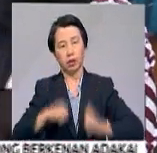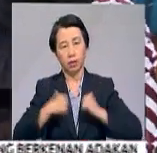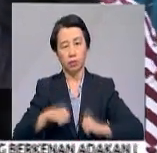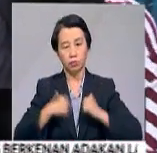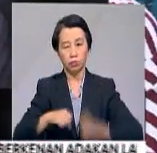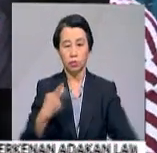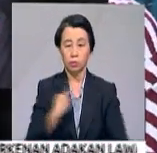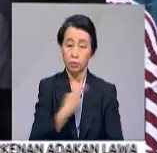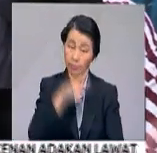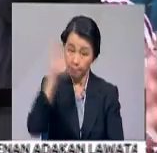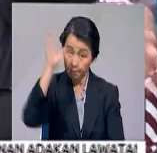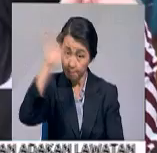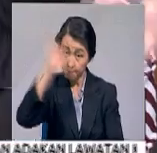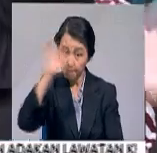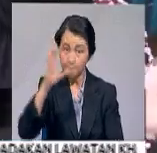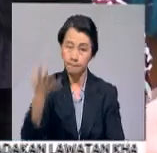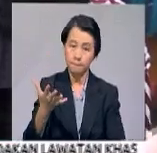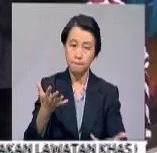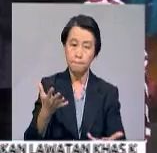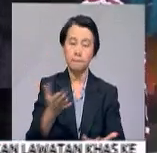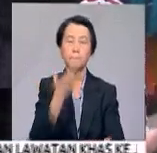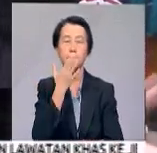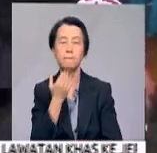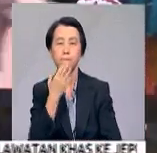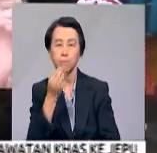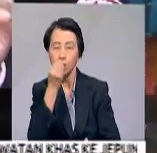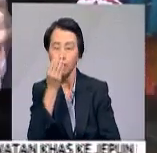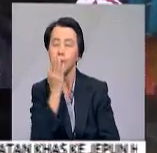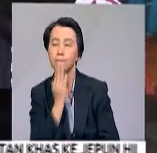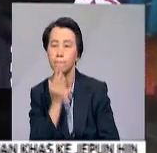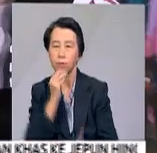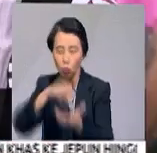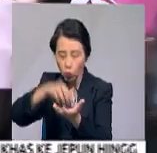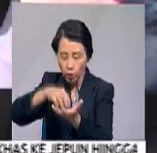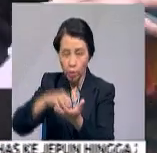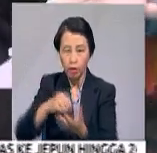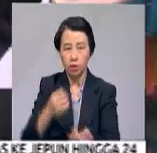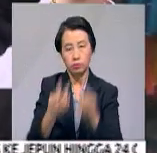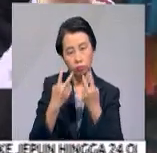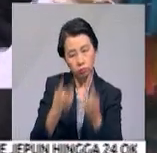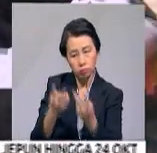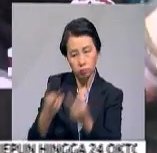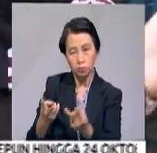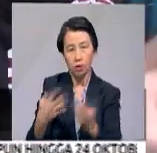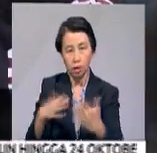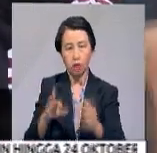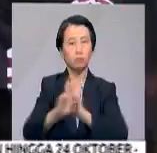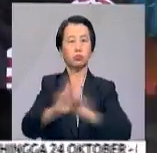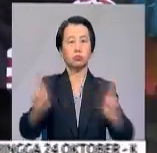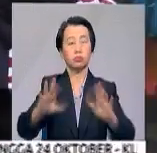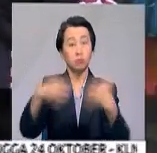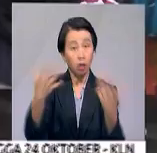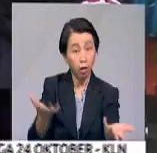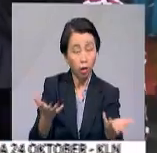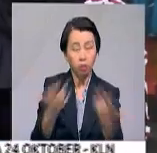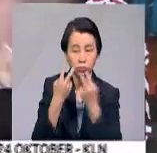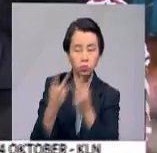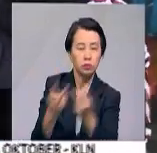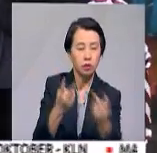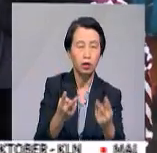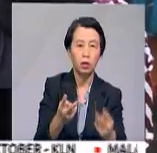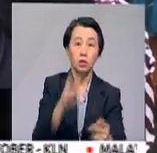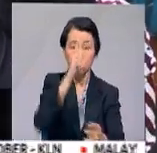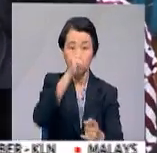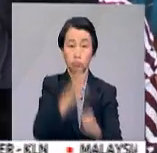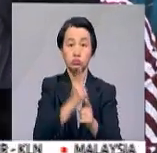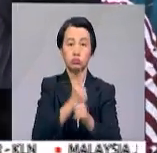kita cari apa ni, manisan juga. So tengok ada orang punya preparation macam mana. So memang meriah